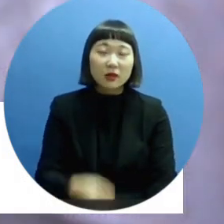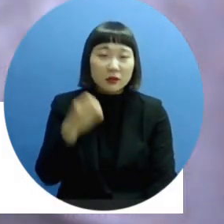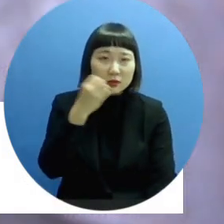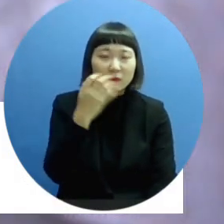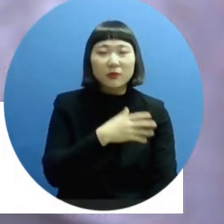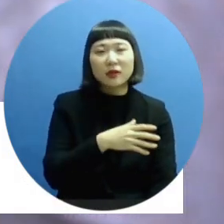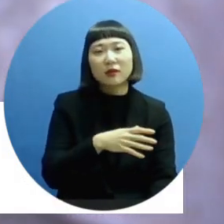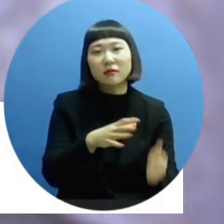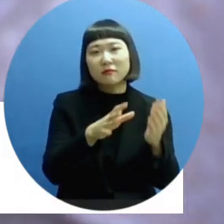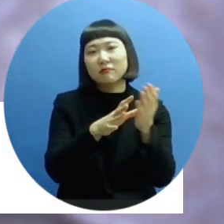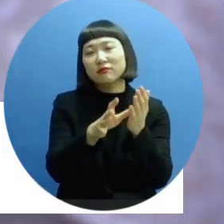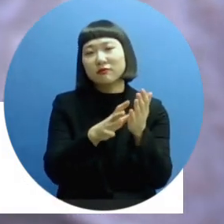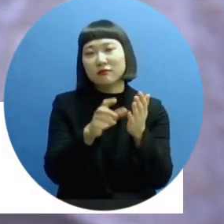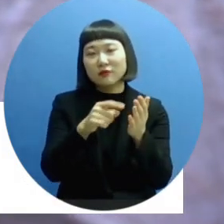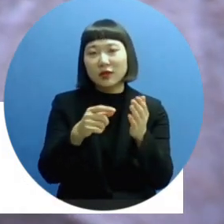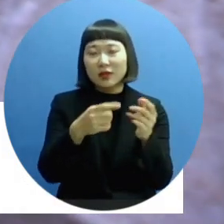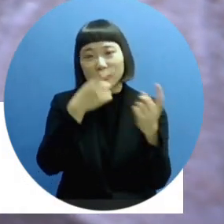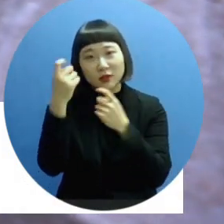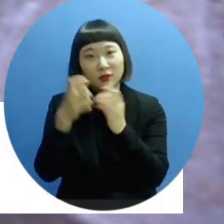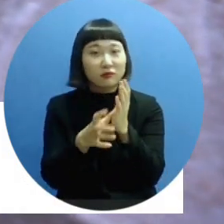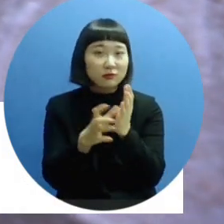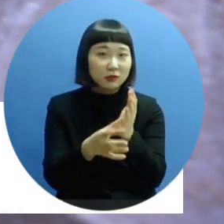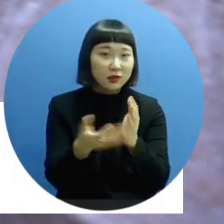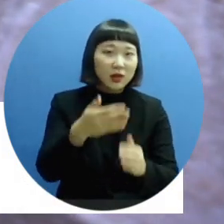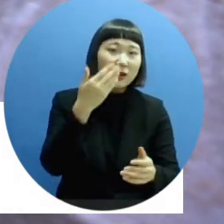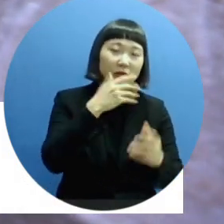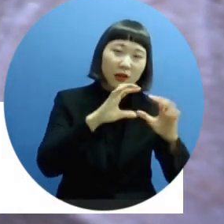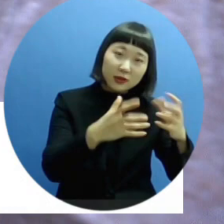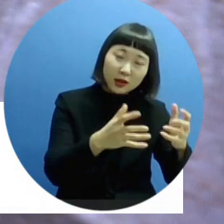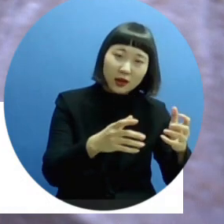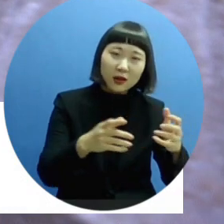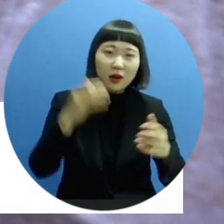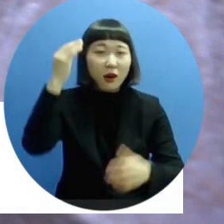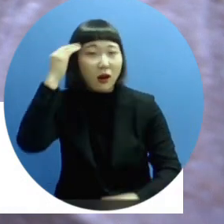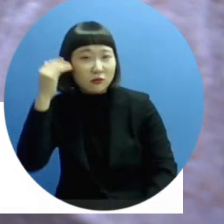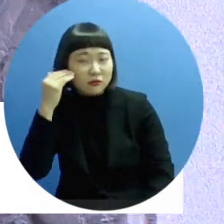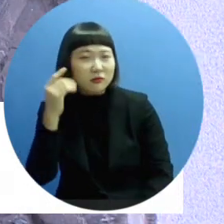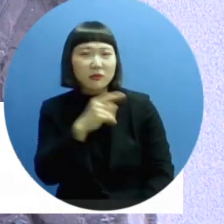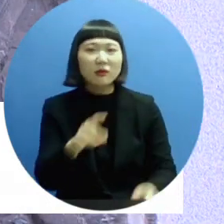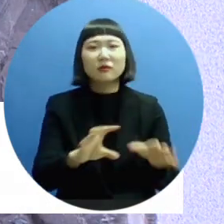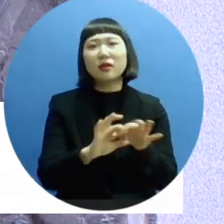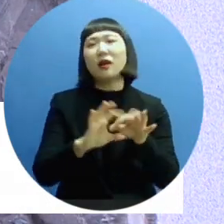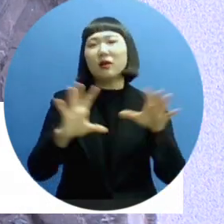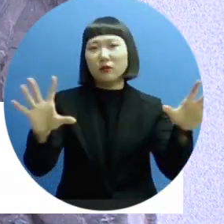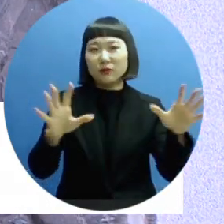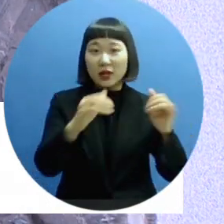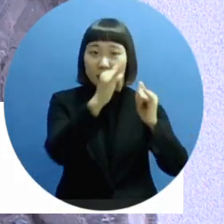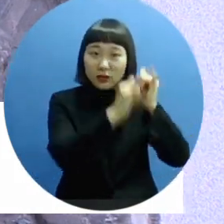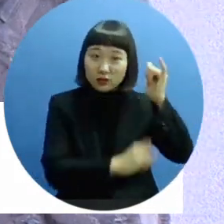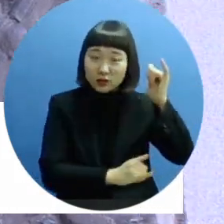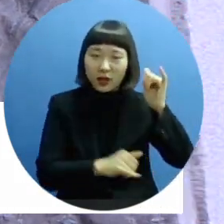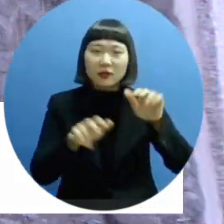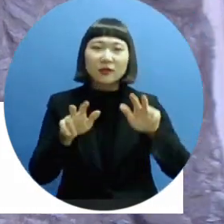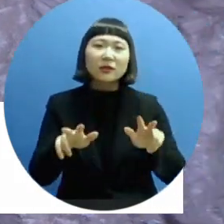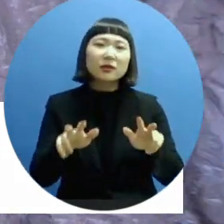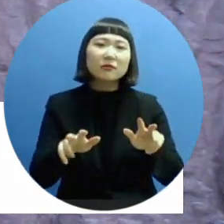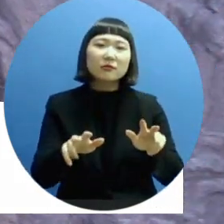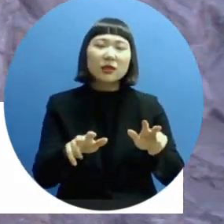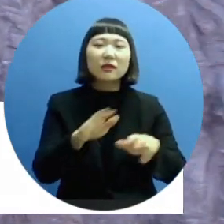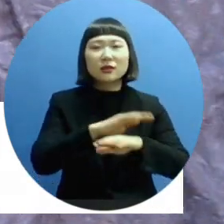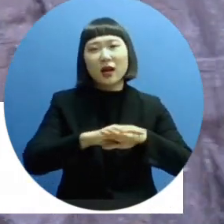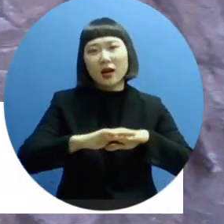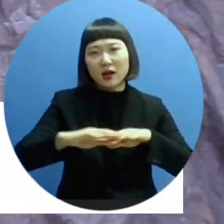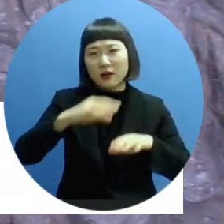필리핀이랑 중국이나 그거를 구분할 필요가 없습니다. 역사를 지금 바로 잡아가야 되니까. 우리 인천 상륙작전